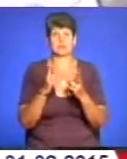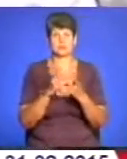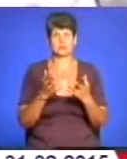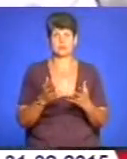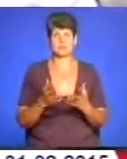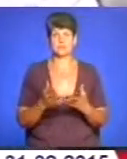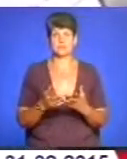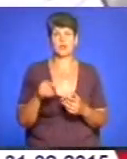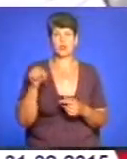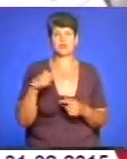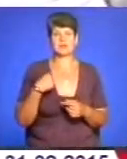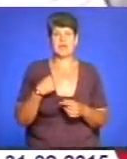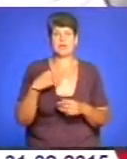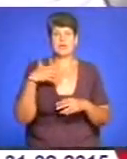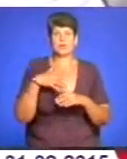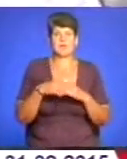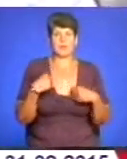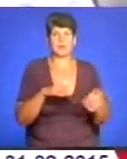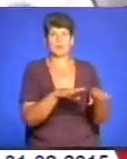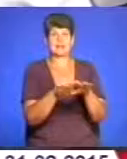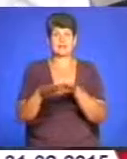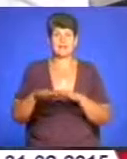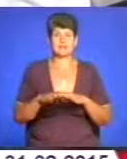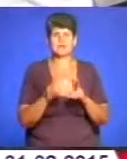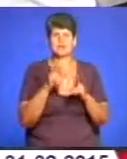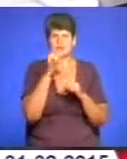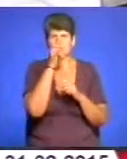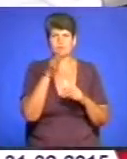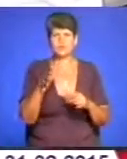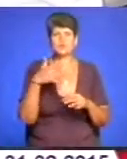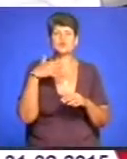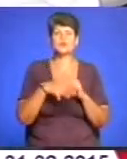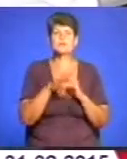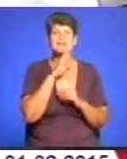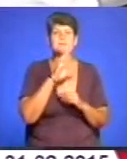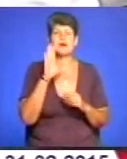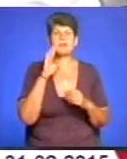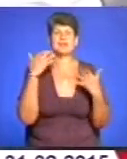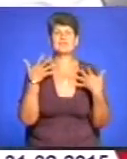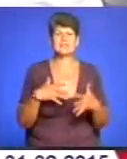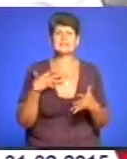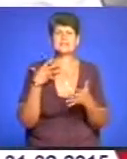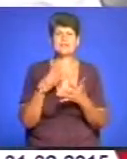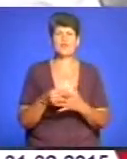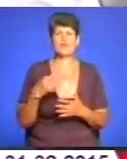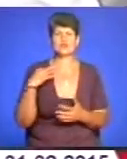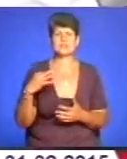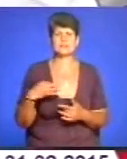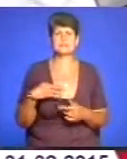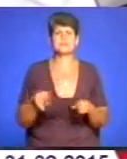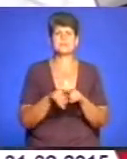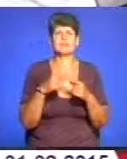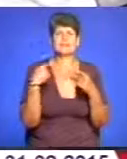каже, тут мене розуміють, ми однакові, розумієте? Ніхто не може зрозуміти маму, яка втратила свого сина, так як інша